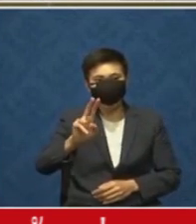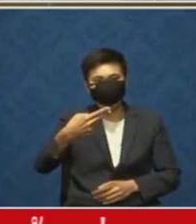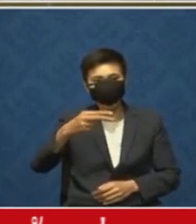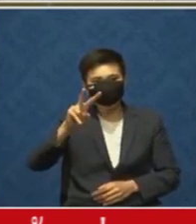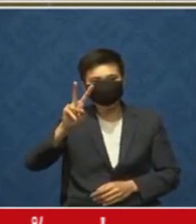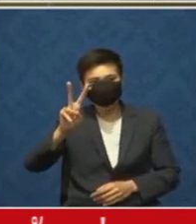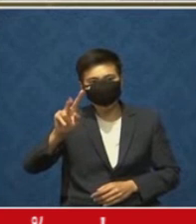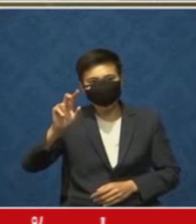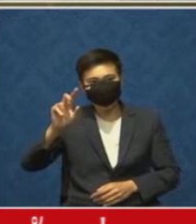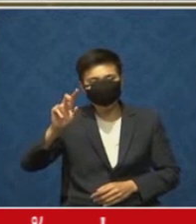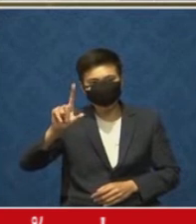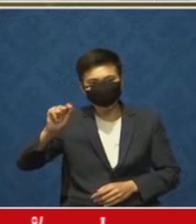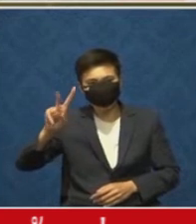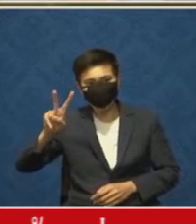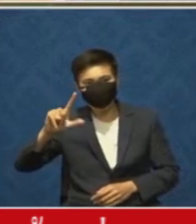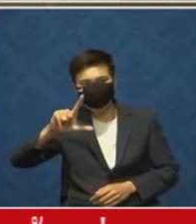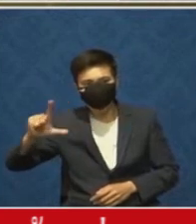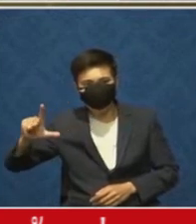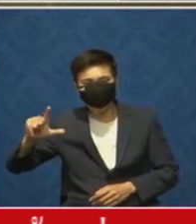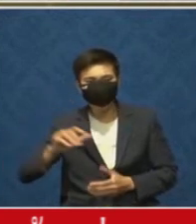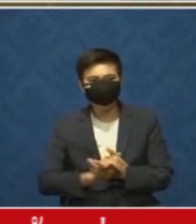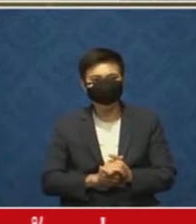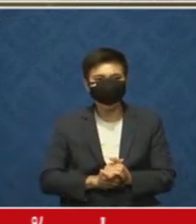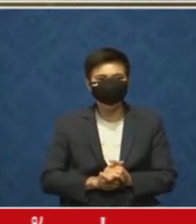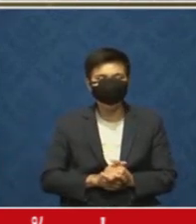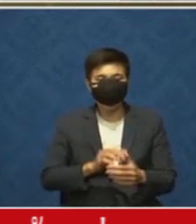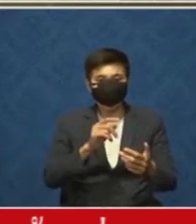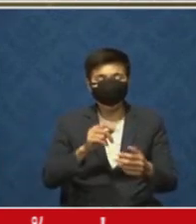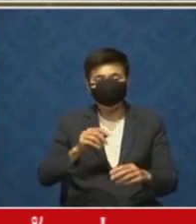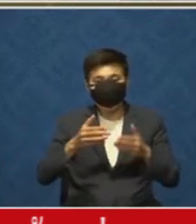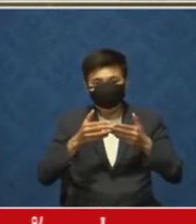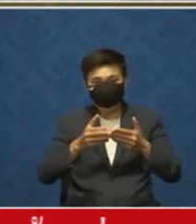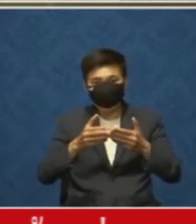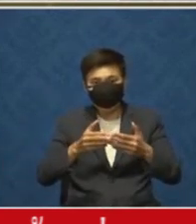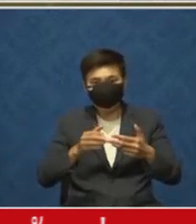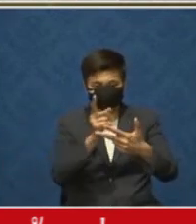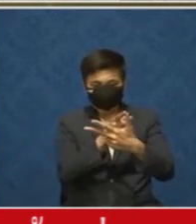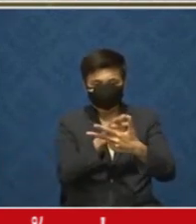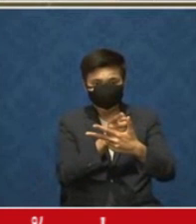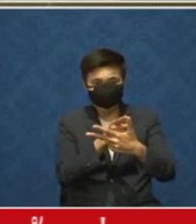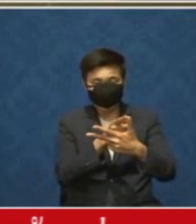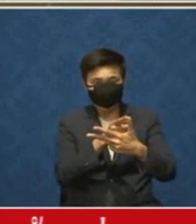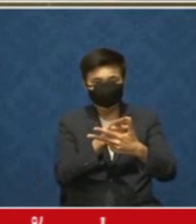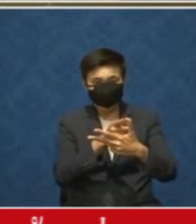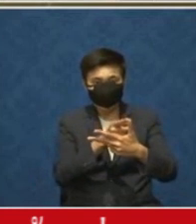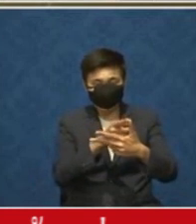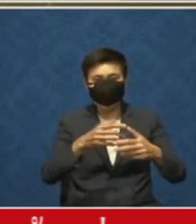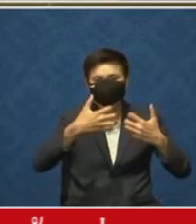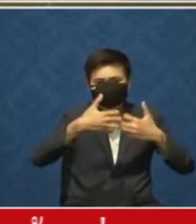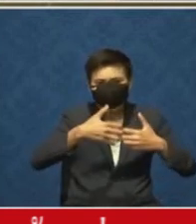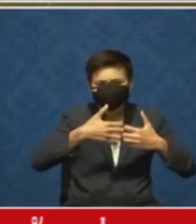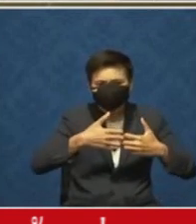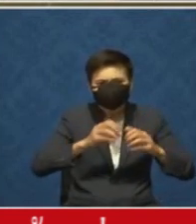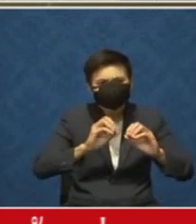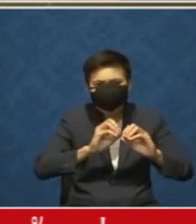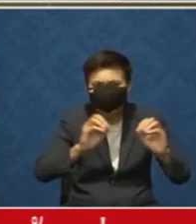2. เรือดำน้ำลำแรกมูลค่า 12,500 ล้านบาท เกิดปัญหาไม่มีเครื่องยนต์และหยุ